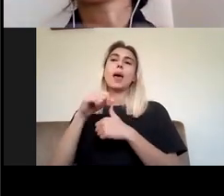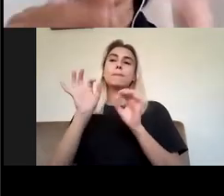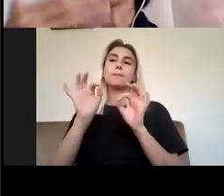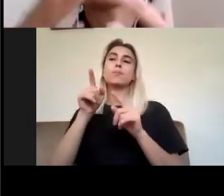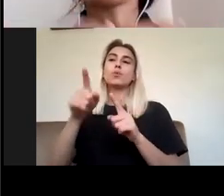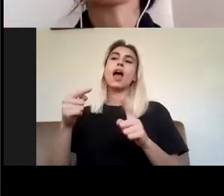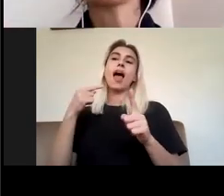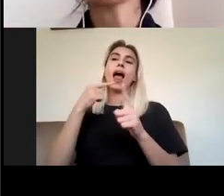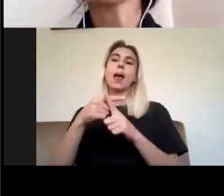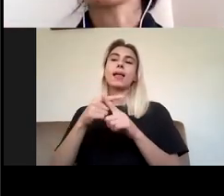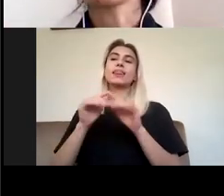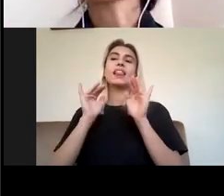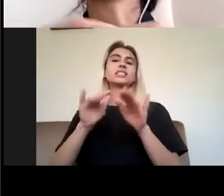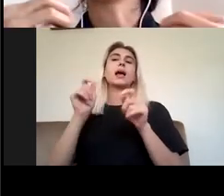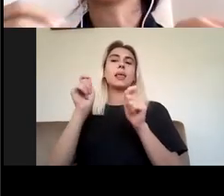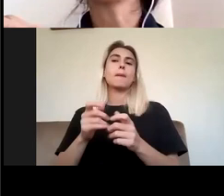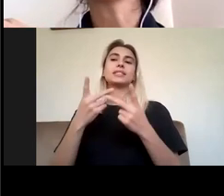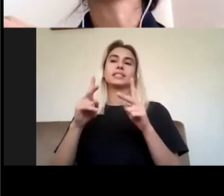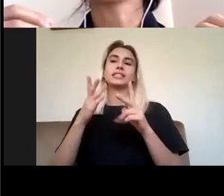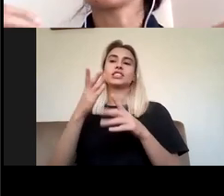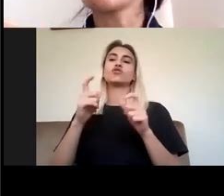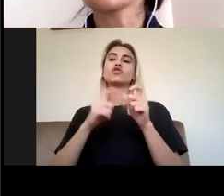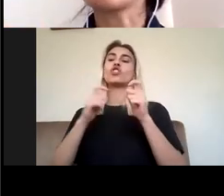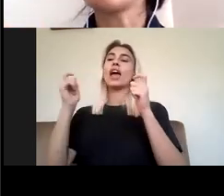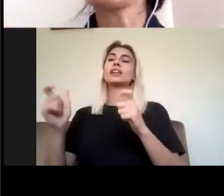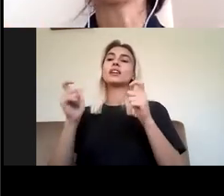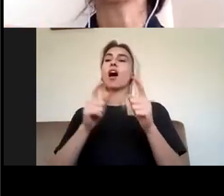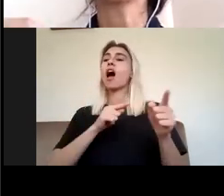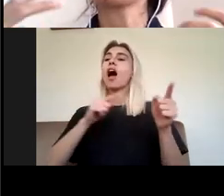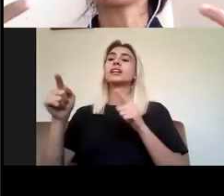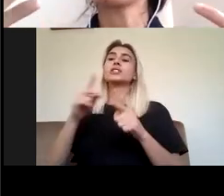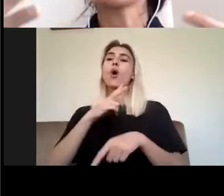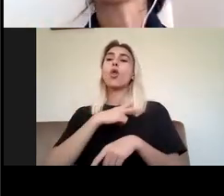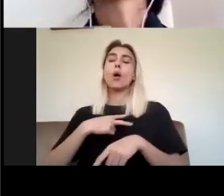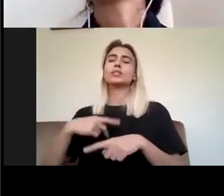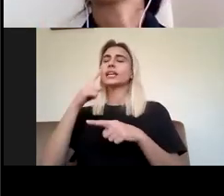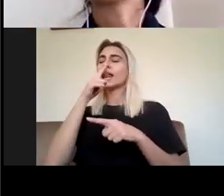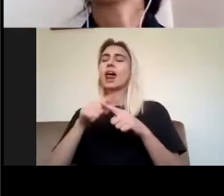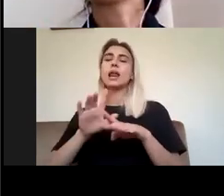ekleme ya da destek yapabilirsiniz. Mesela şehirler arası otobüslerde inanılmaz bir